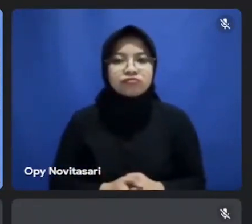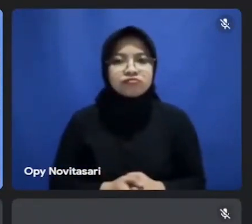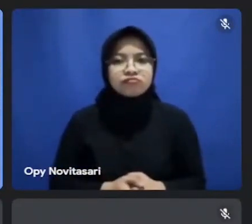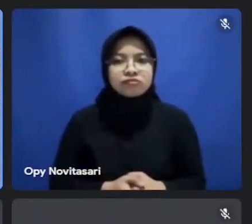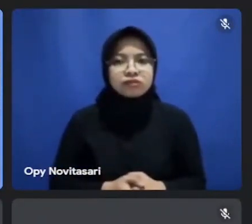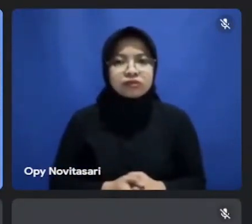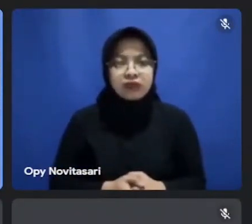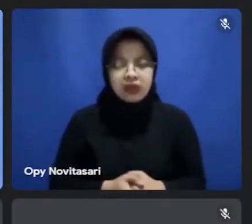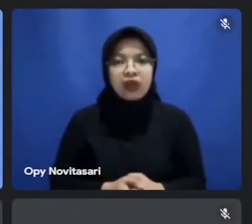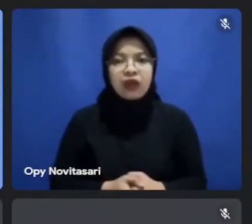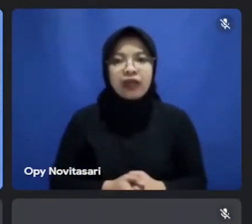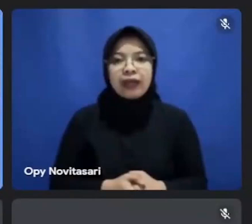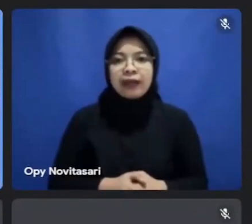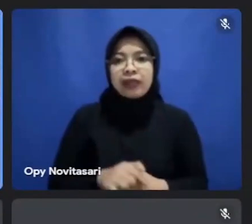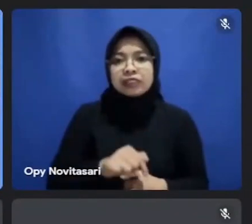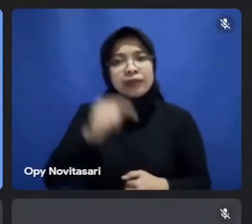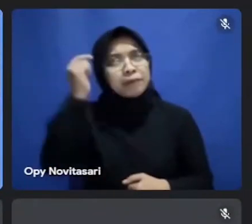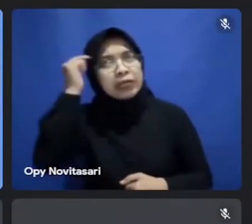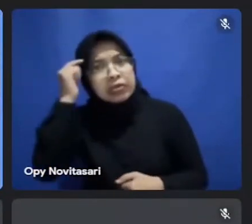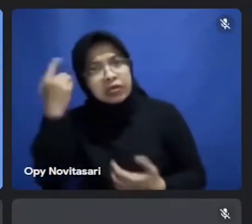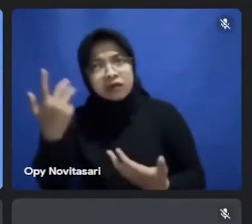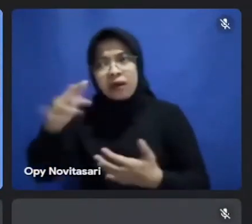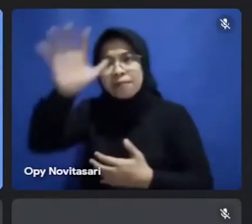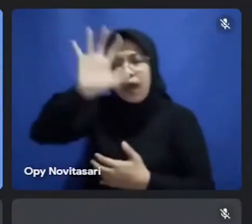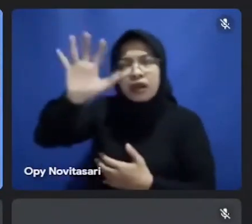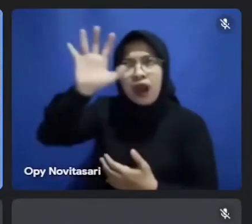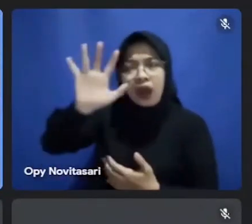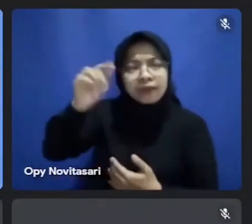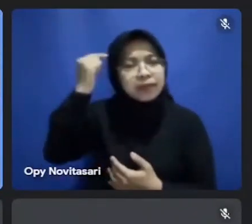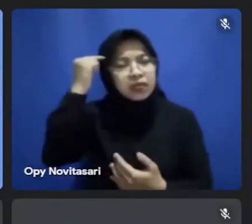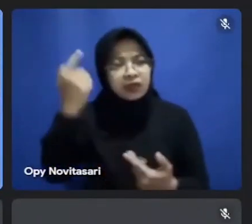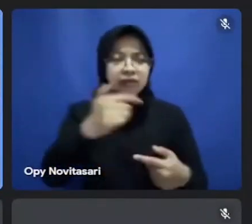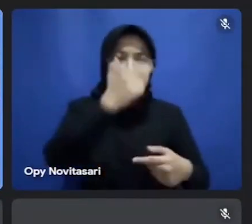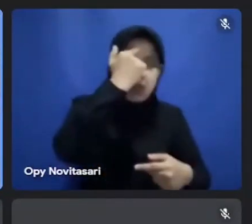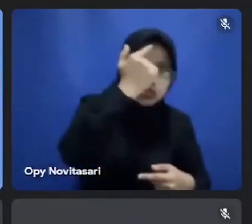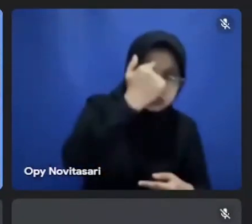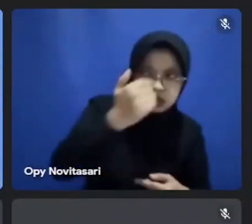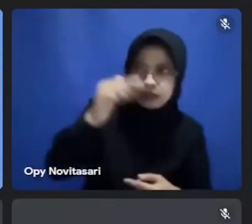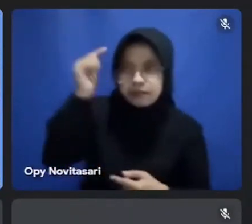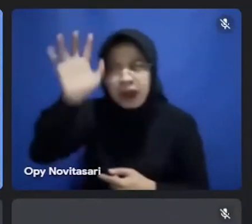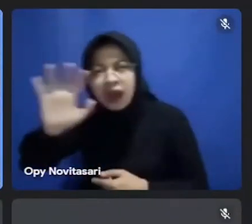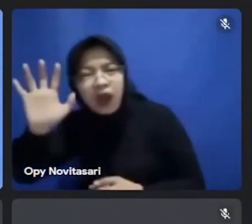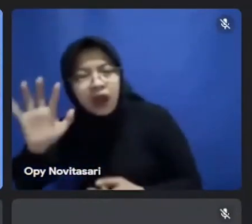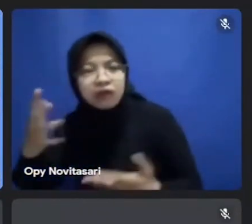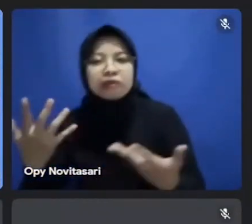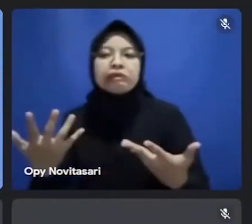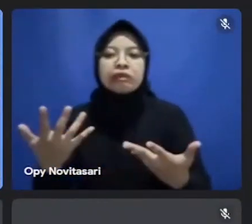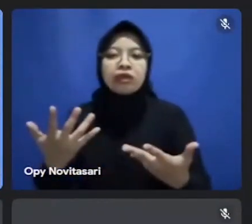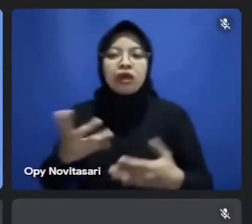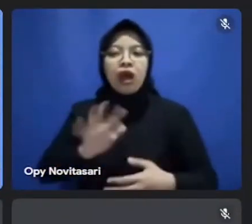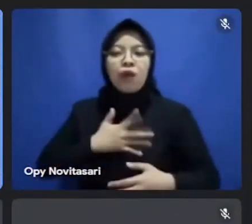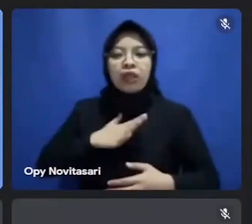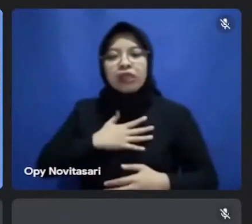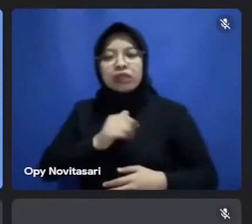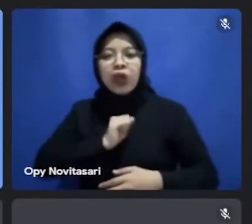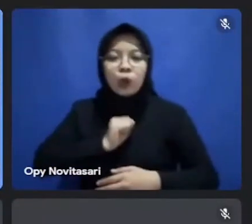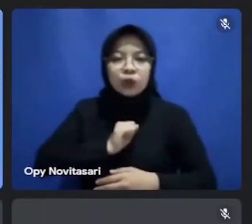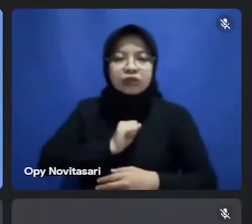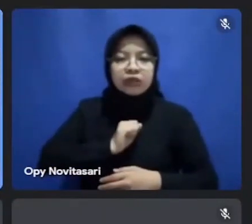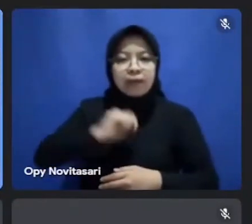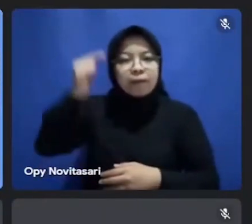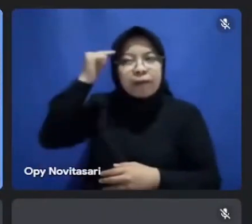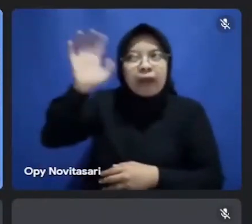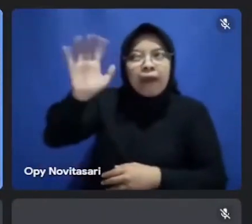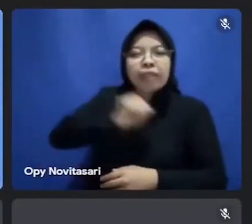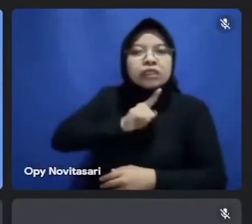akan memengaruhi cara pikir saya cara pandang saya ee dan saya takut menjadi bias soal itu dan saya sek